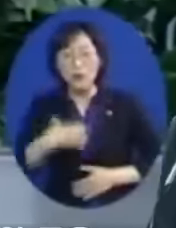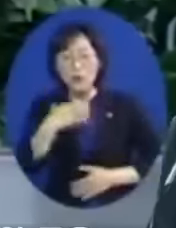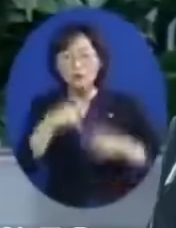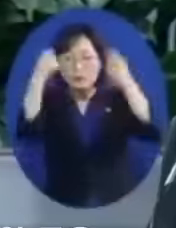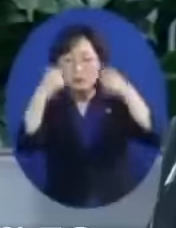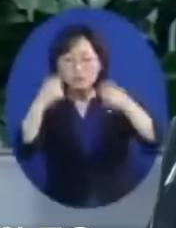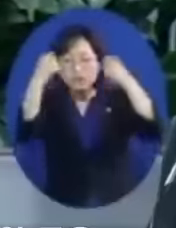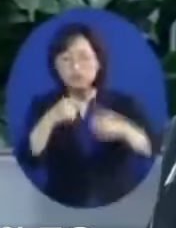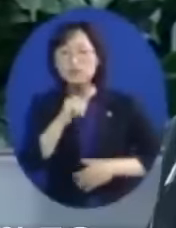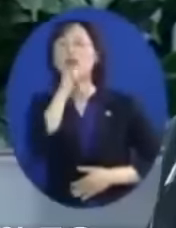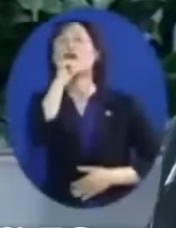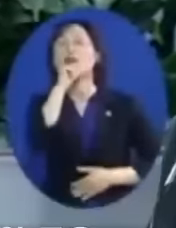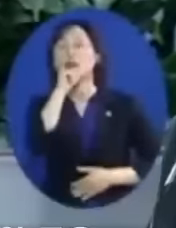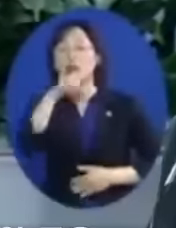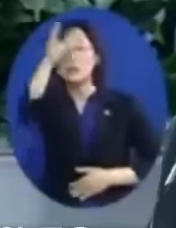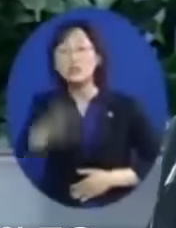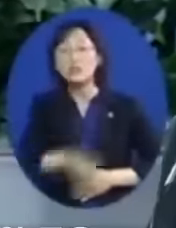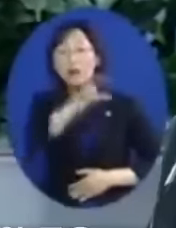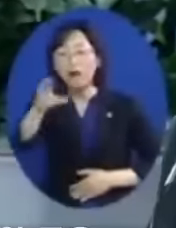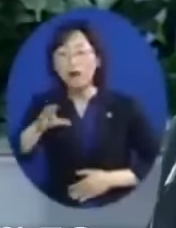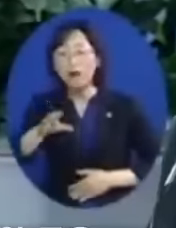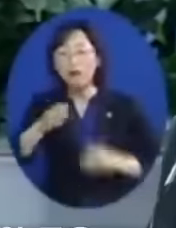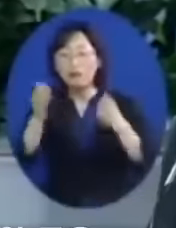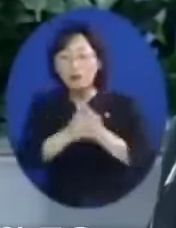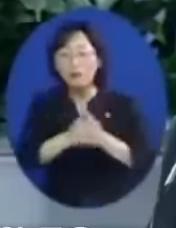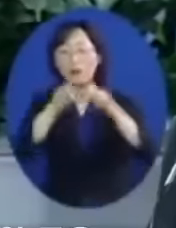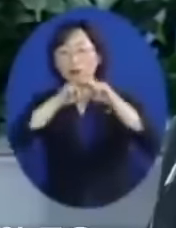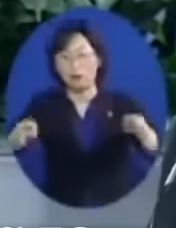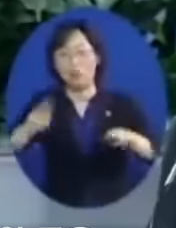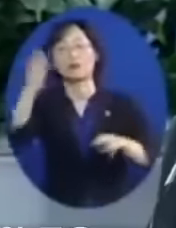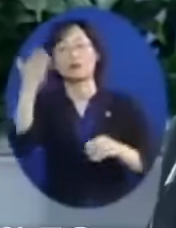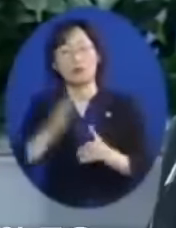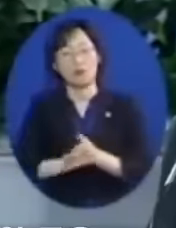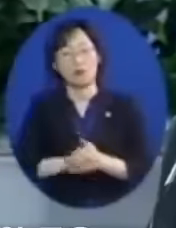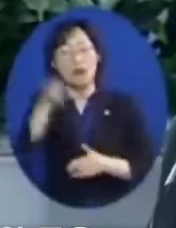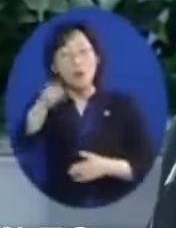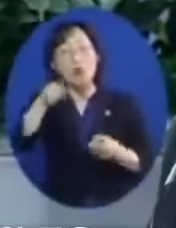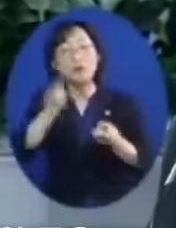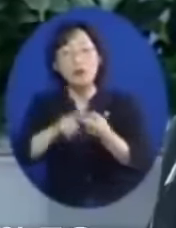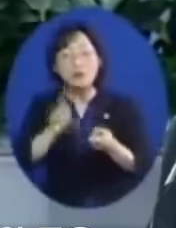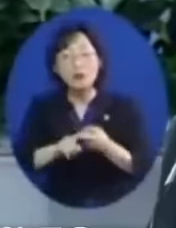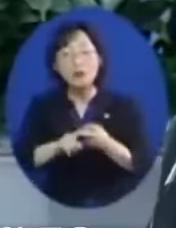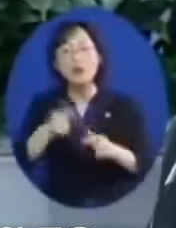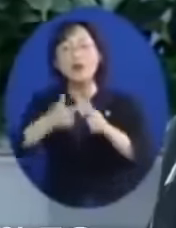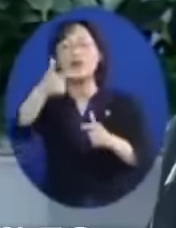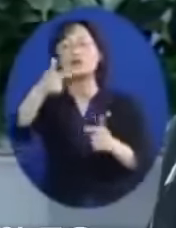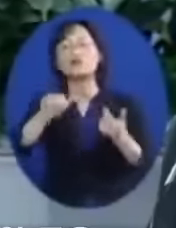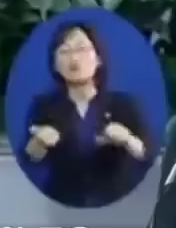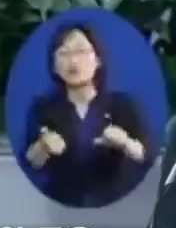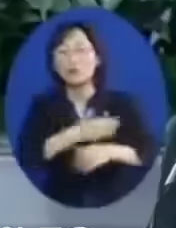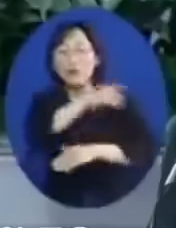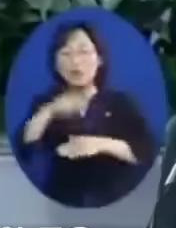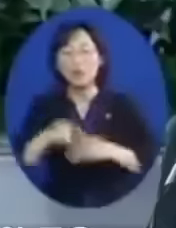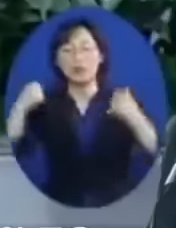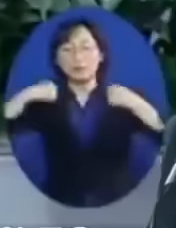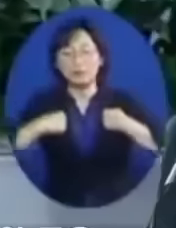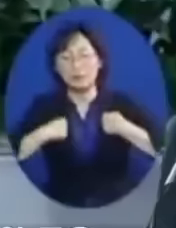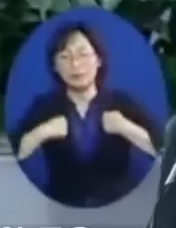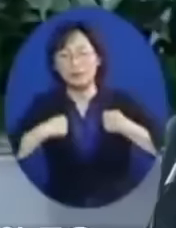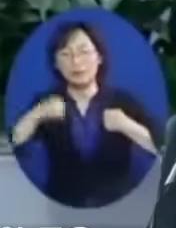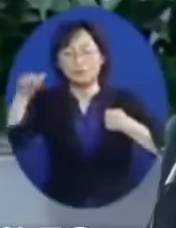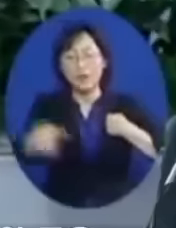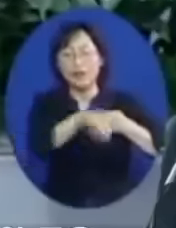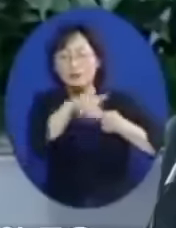가난이 십자가를 통해서 청산되었다. 그 사실은 내가 예수의 죽음을 몸에 짊어지고